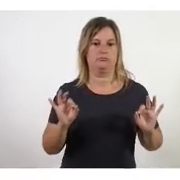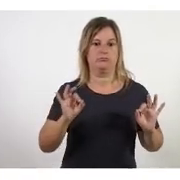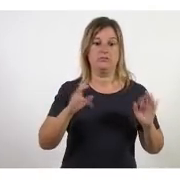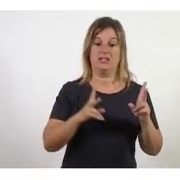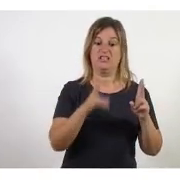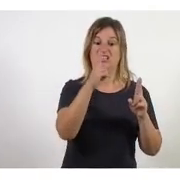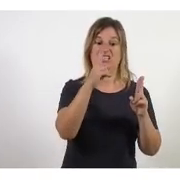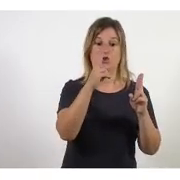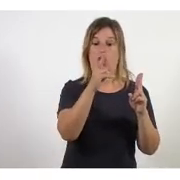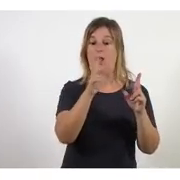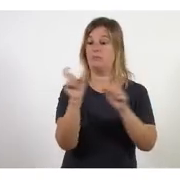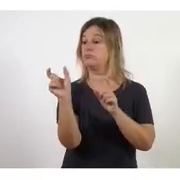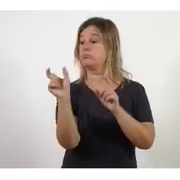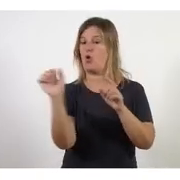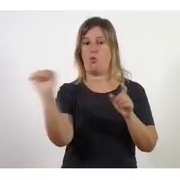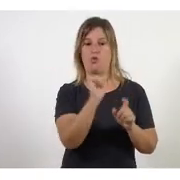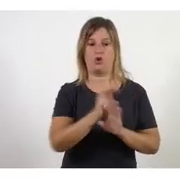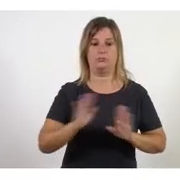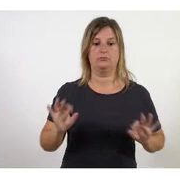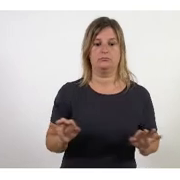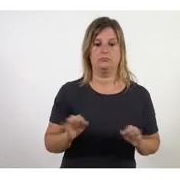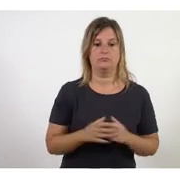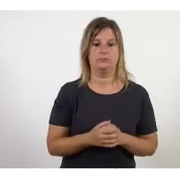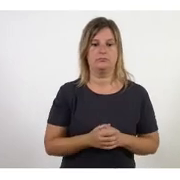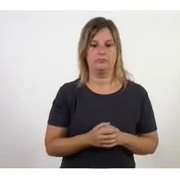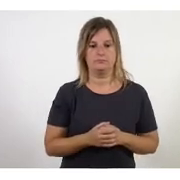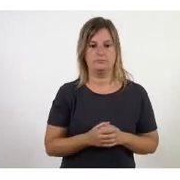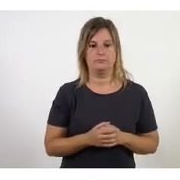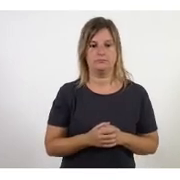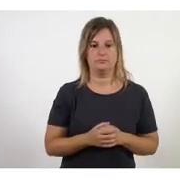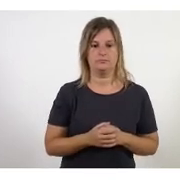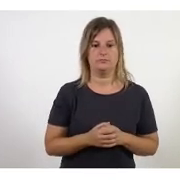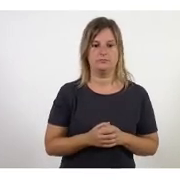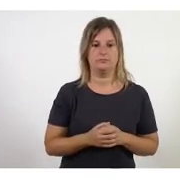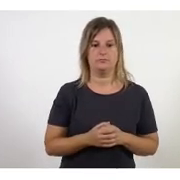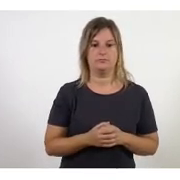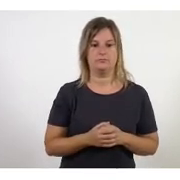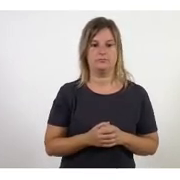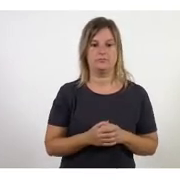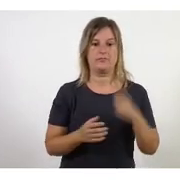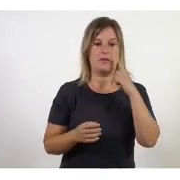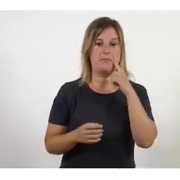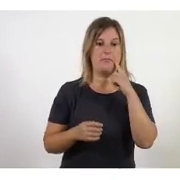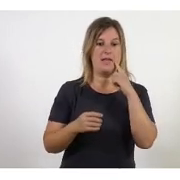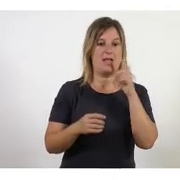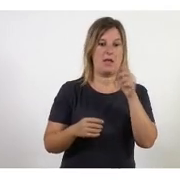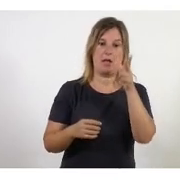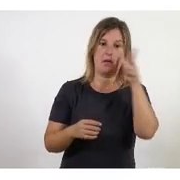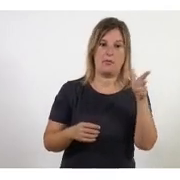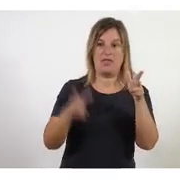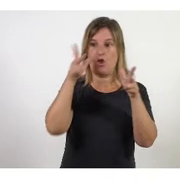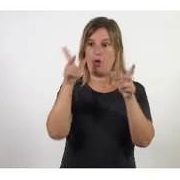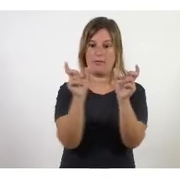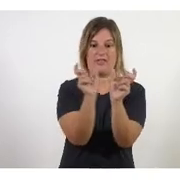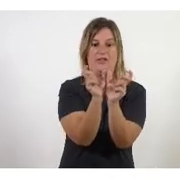part que em sobra. Entre clip i clip, vaig a deixar de seleccionar. Fixeu-vos que entre clip i clip tenim